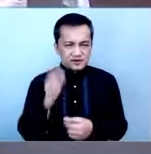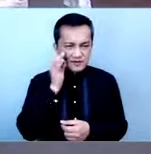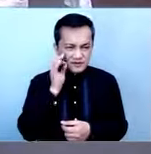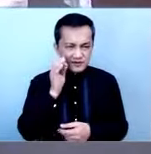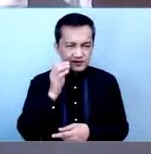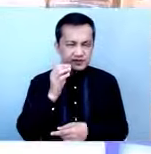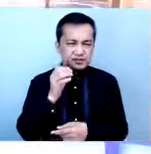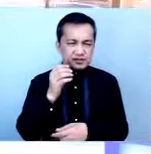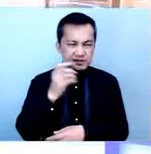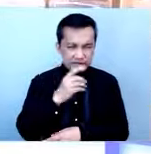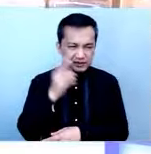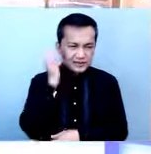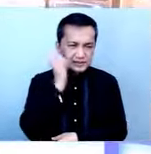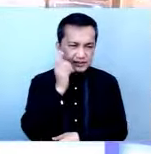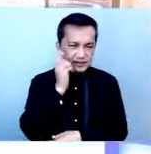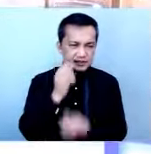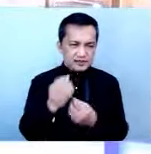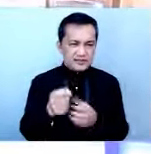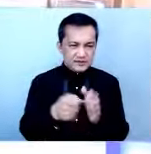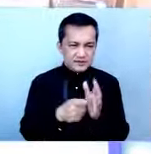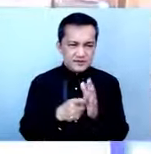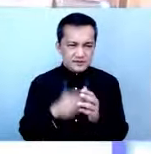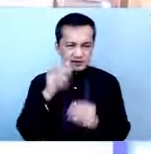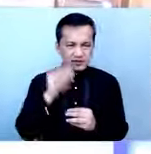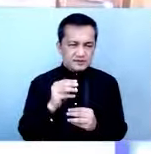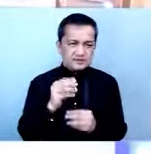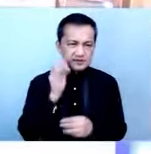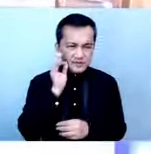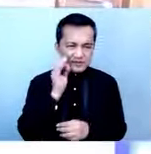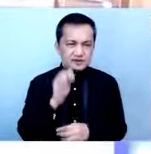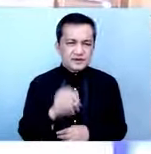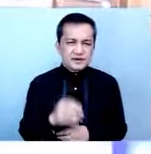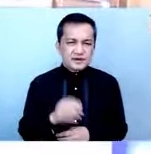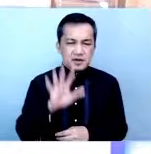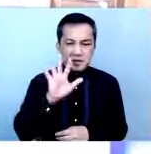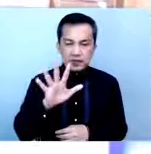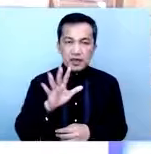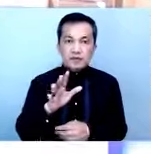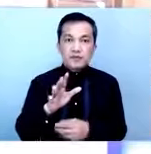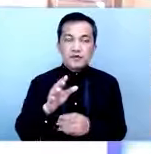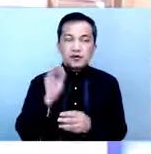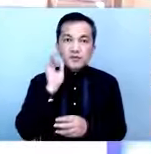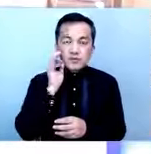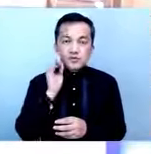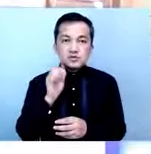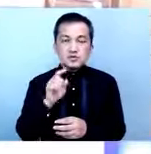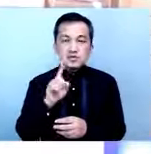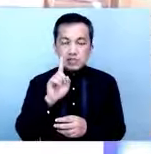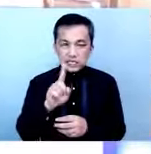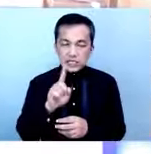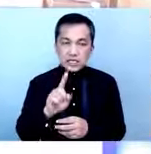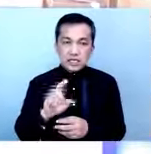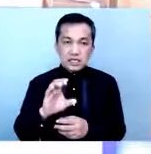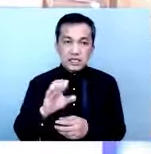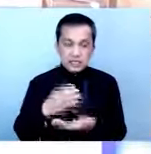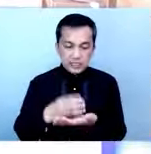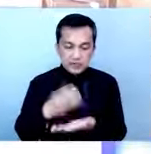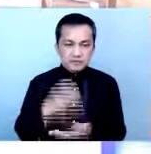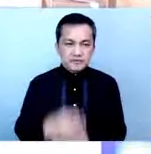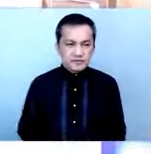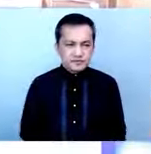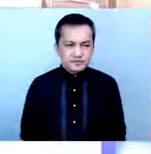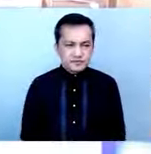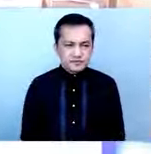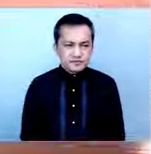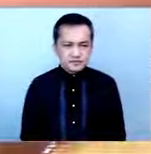requirement mo. Actually, minimum 5 fruits po kami per cup. 5 fruits kasi, oh. Ano yung minimum? 6. Sige na